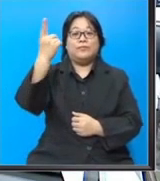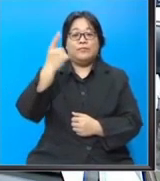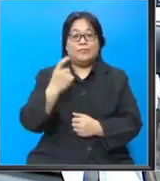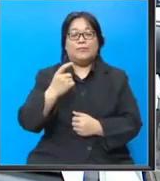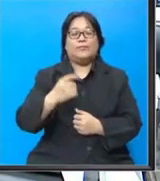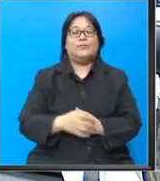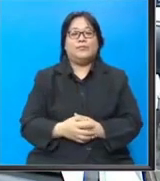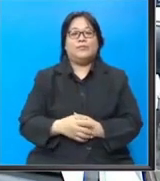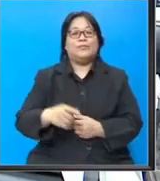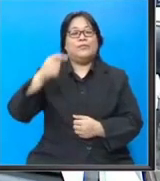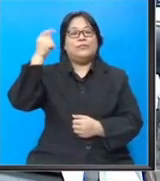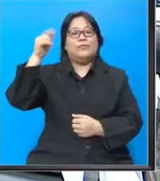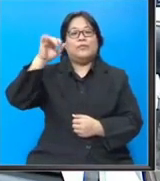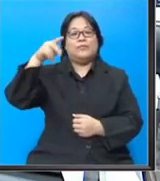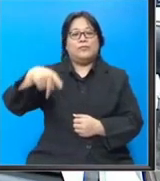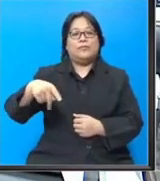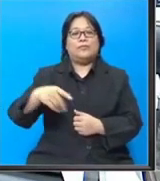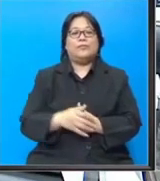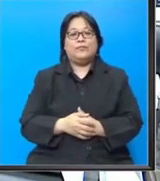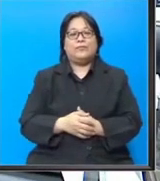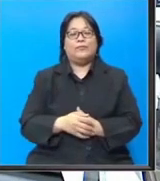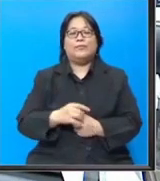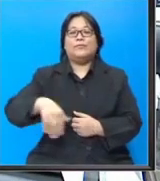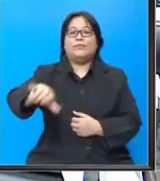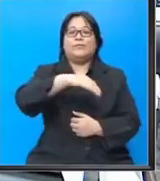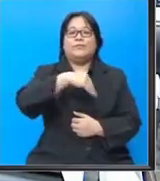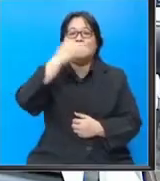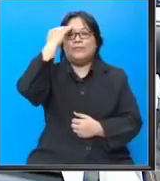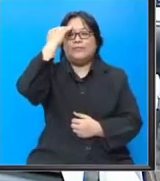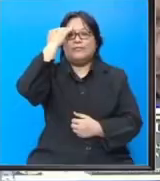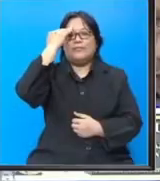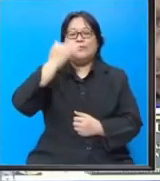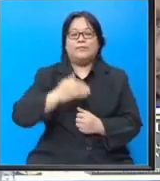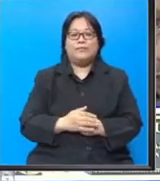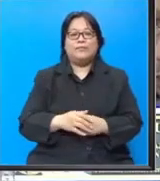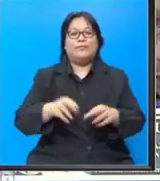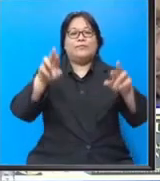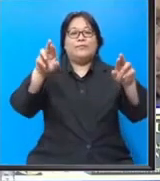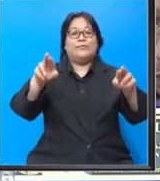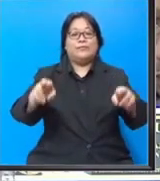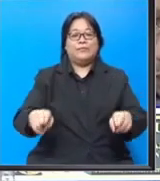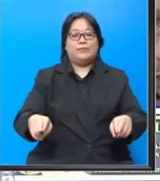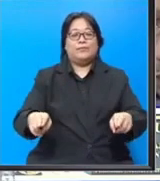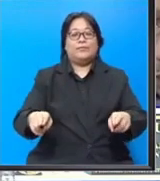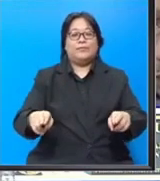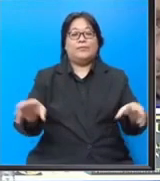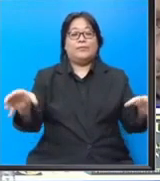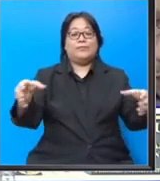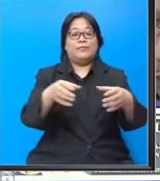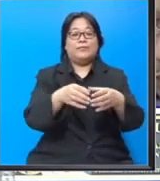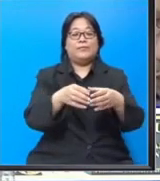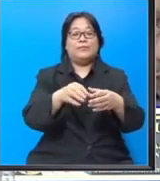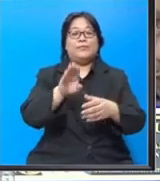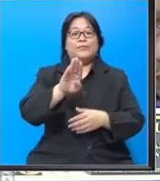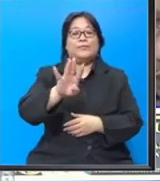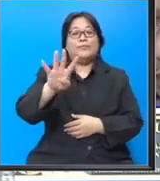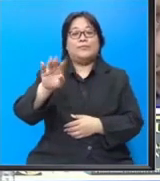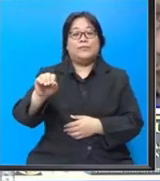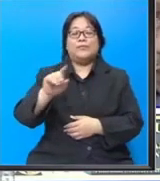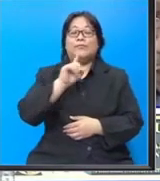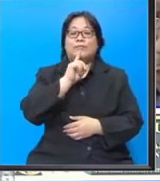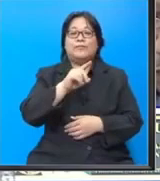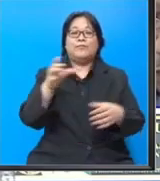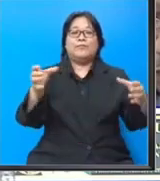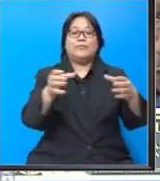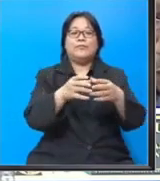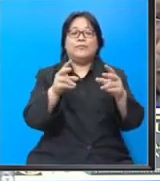itunya betul sepertimana yang kita semua ketahui rakyat yang tergolong di dalam kategori B40